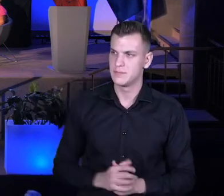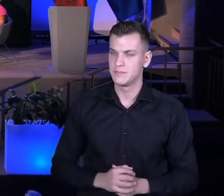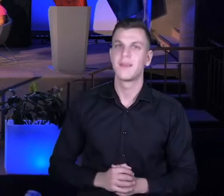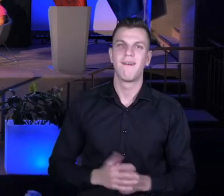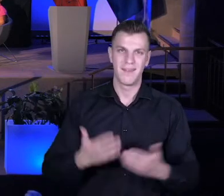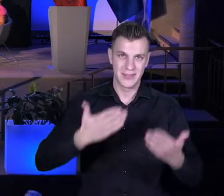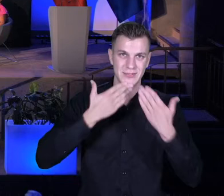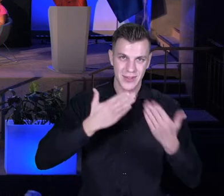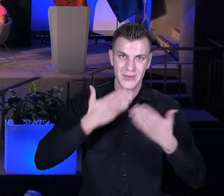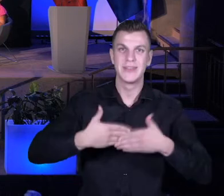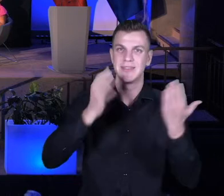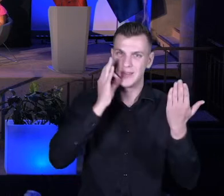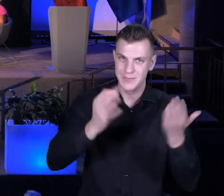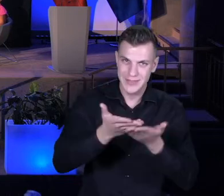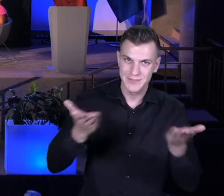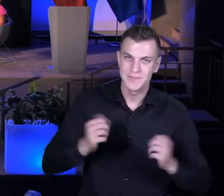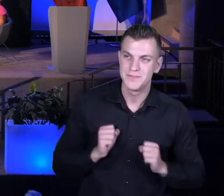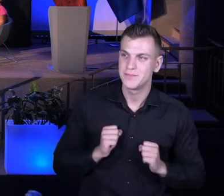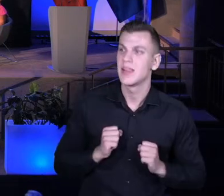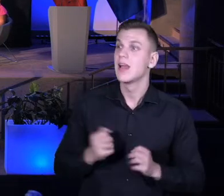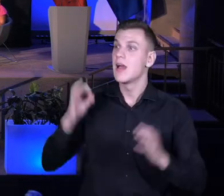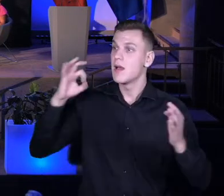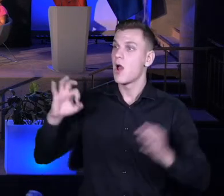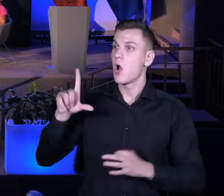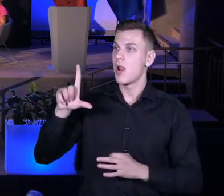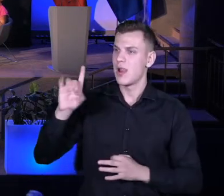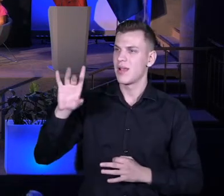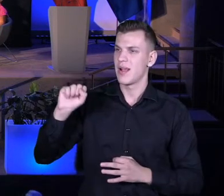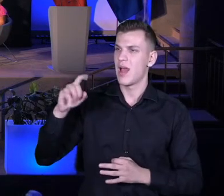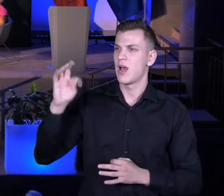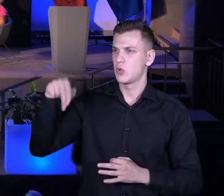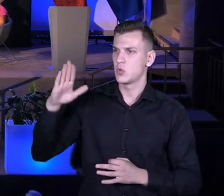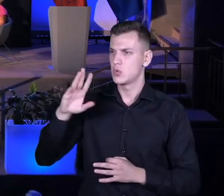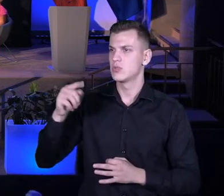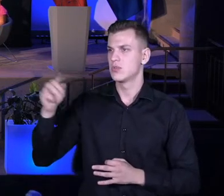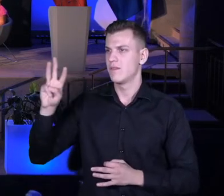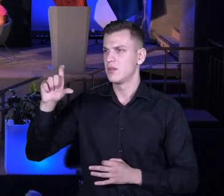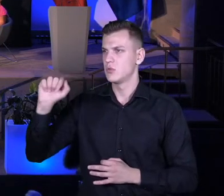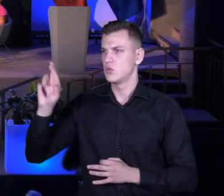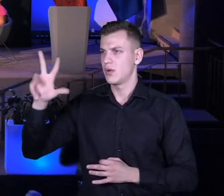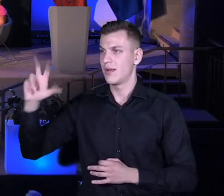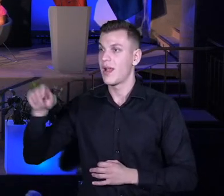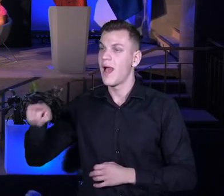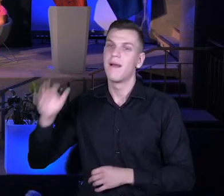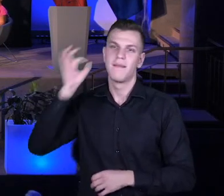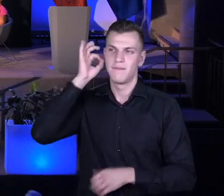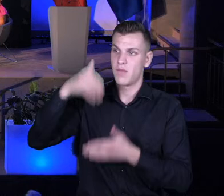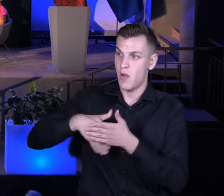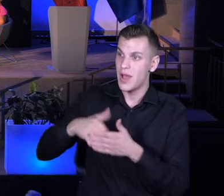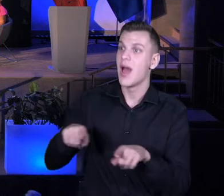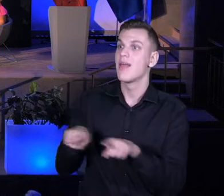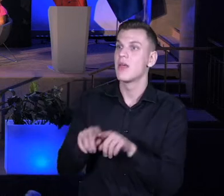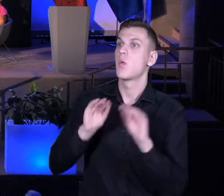Dziękuję bardzo. Dzień dobry państwu. Olga Tusz-Wciurka, wychowawczyni i nauczycielka